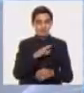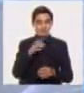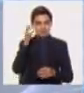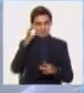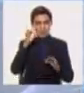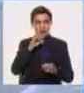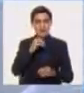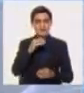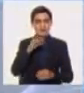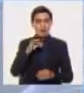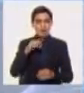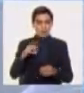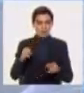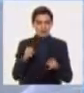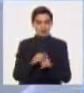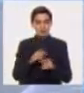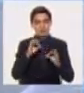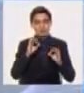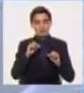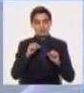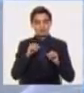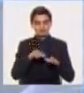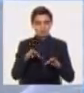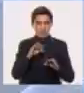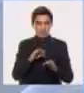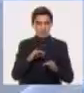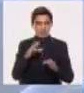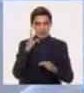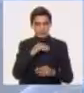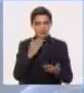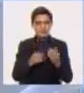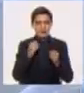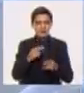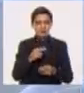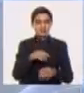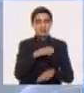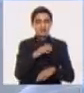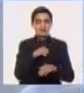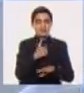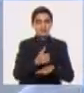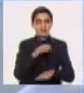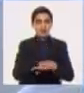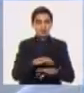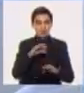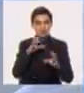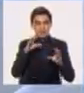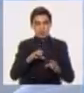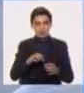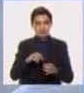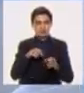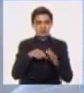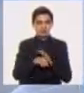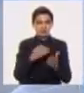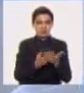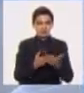реформаларды жүргізуге мүмкіндік бере ме? Демократиялық қоғам қалыптастыруға бағытталған бас фактордың бірі болуы тиіс заң жобасына лайықты